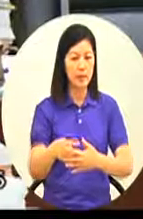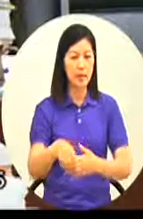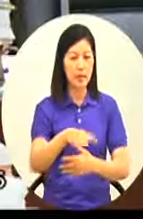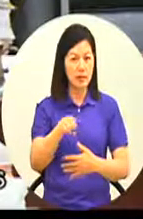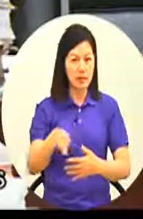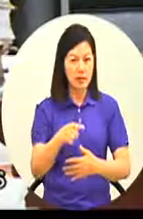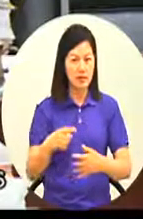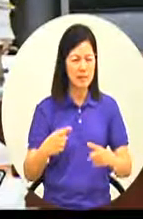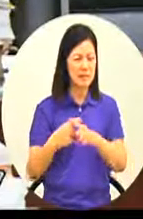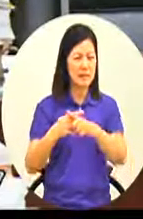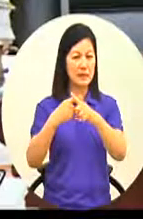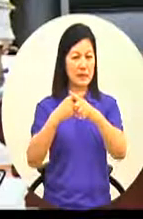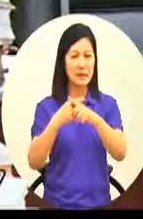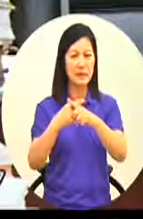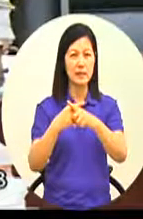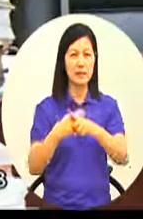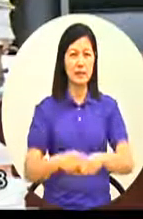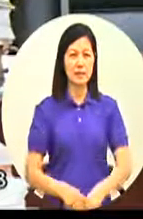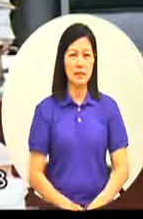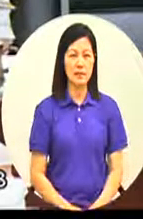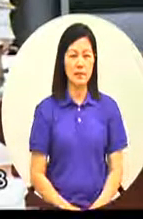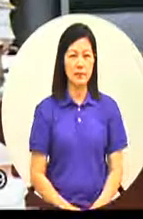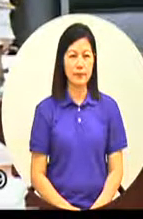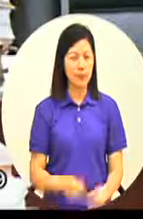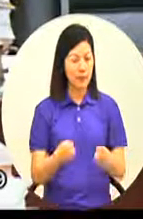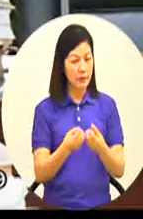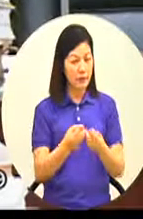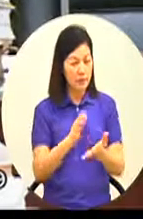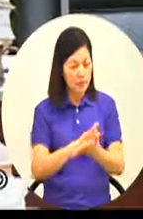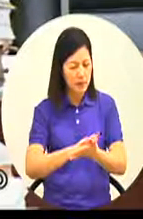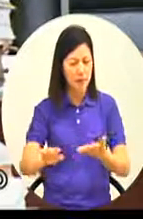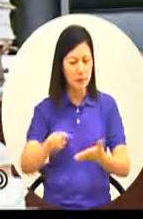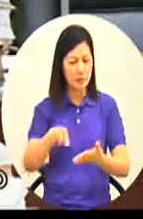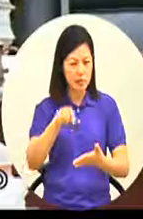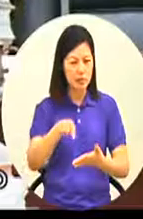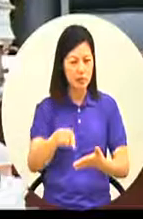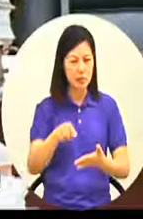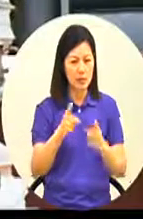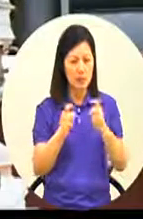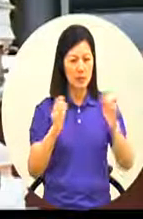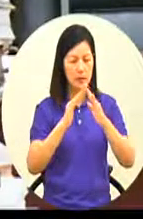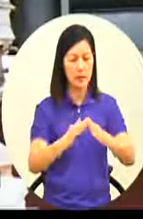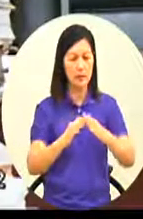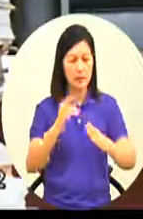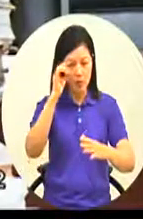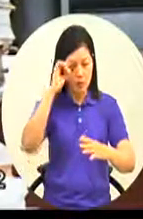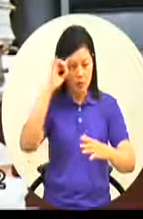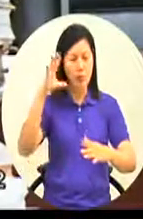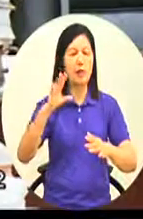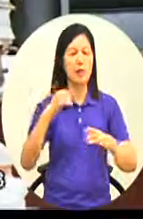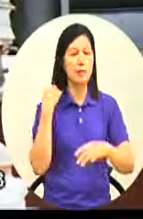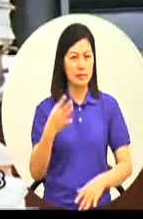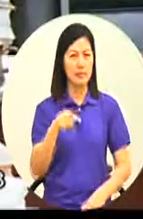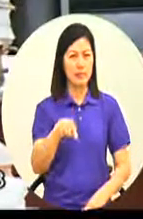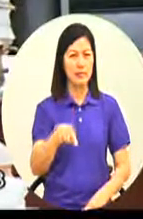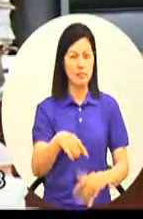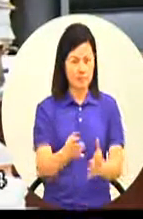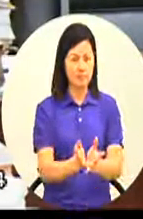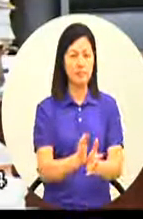争执，产生了一个可以解决的方案，这个才是一个城市创新的一部分。我觉得常讲